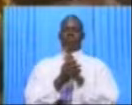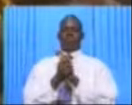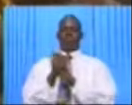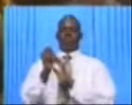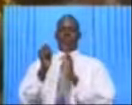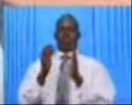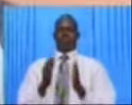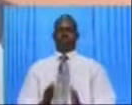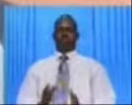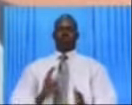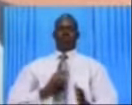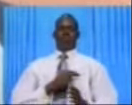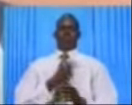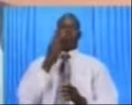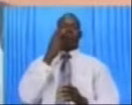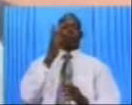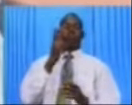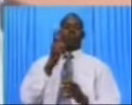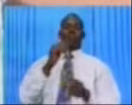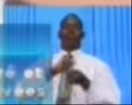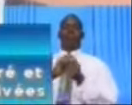diagnostiquons leurs problèmes,